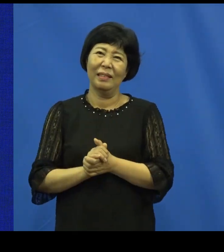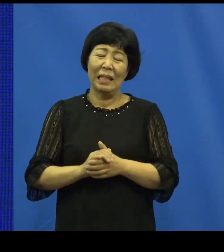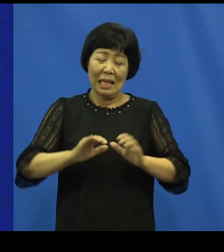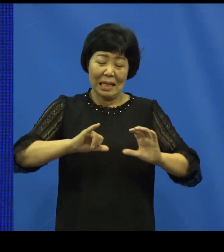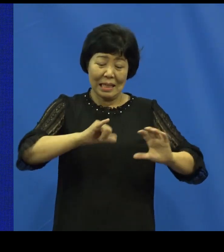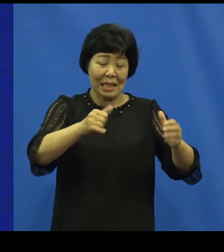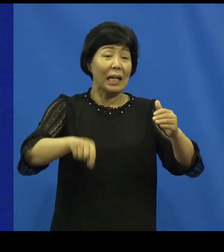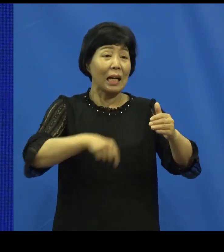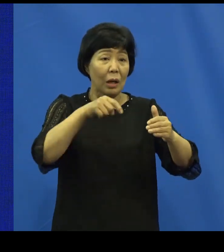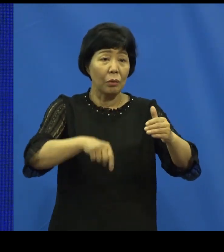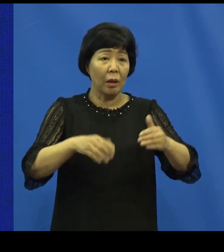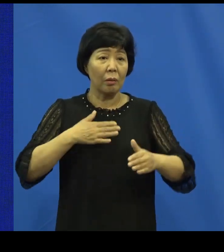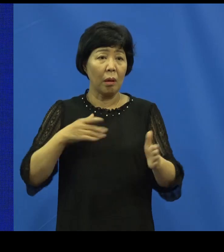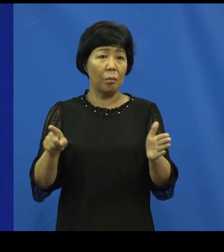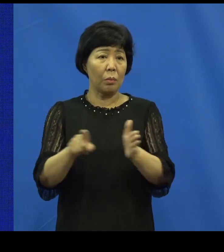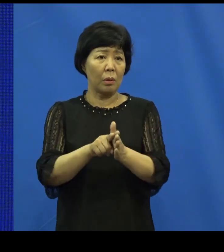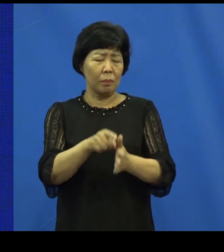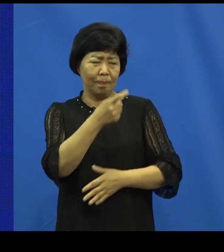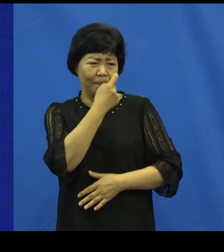속에서 증명되어져야 돼요.